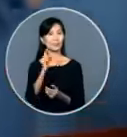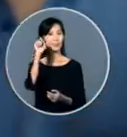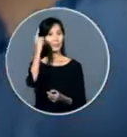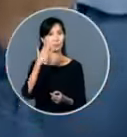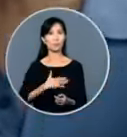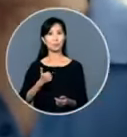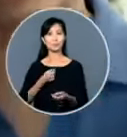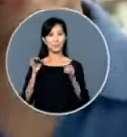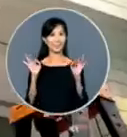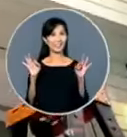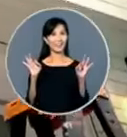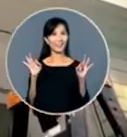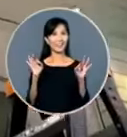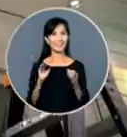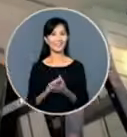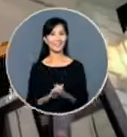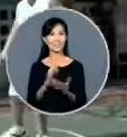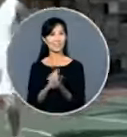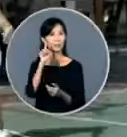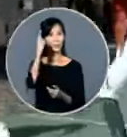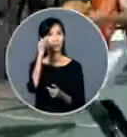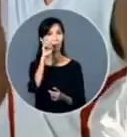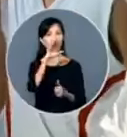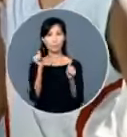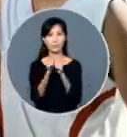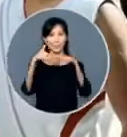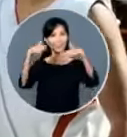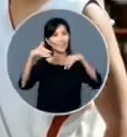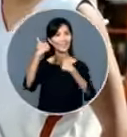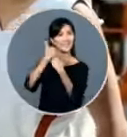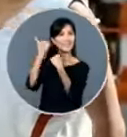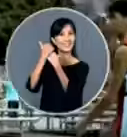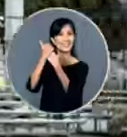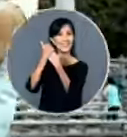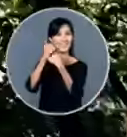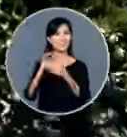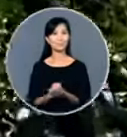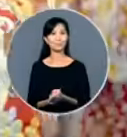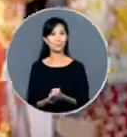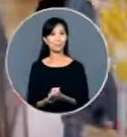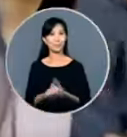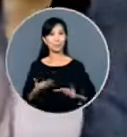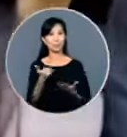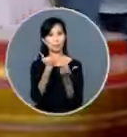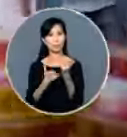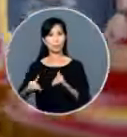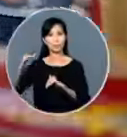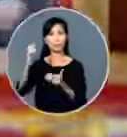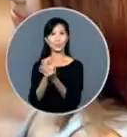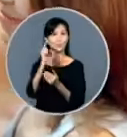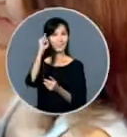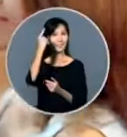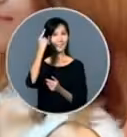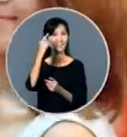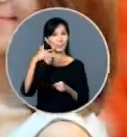呢个大日子我准备好晒啦。 大日子，我叫晒班朋友嚟撑我哋。 呢日系我人生大日